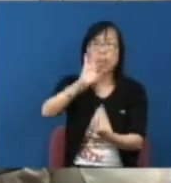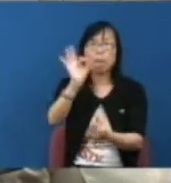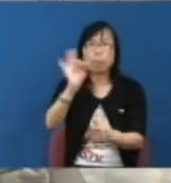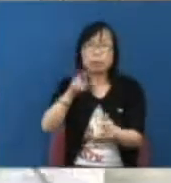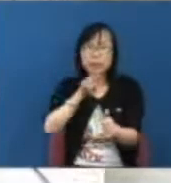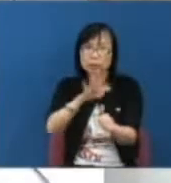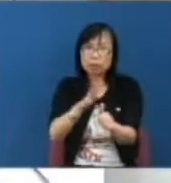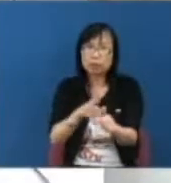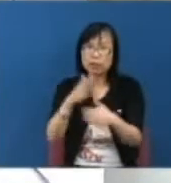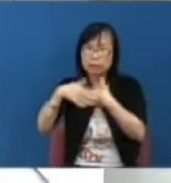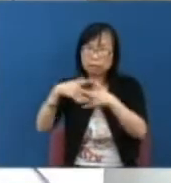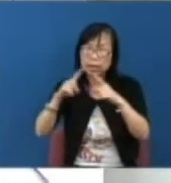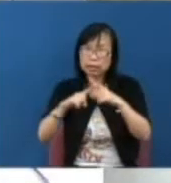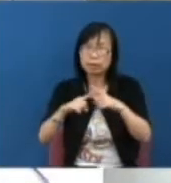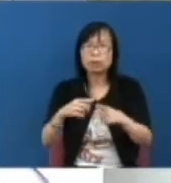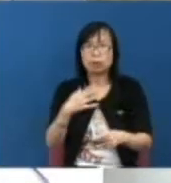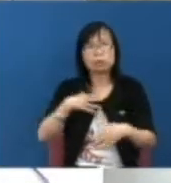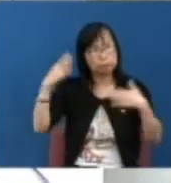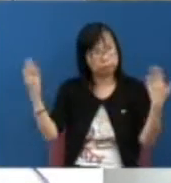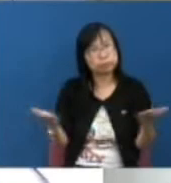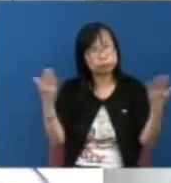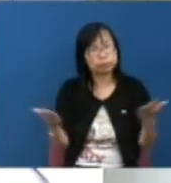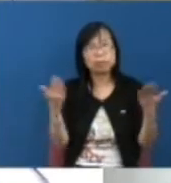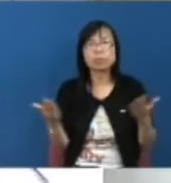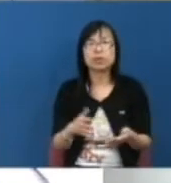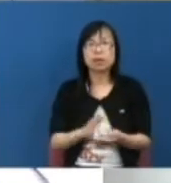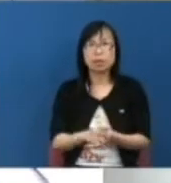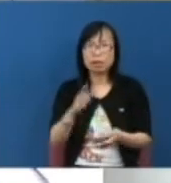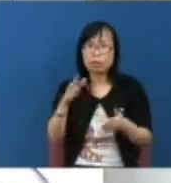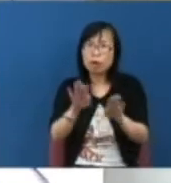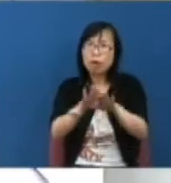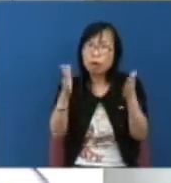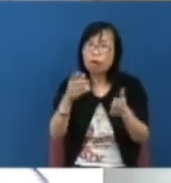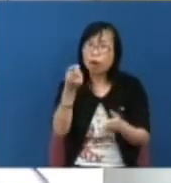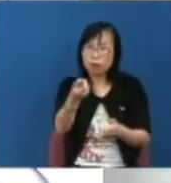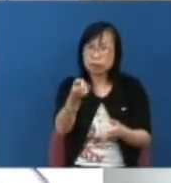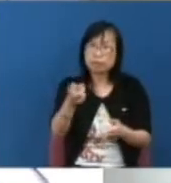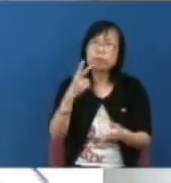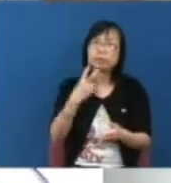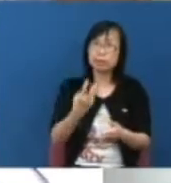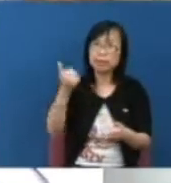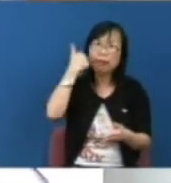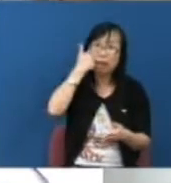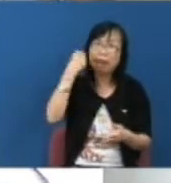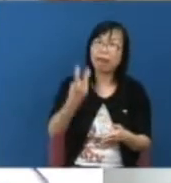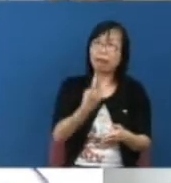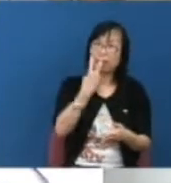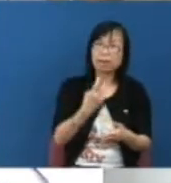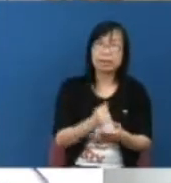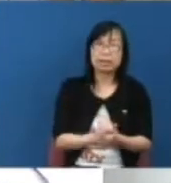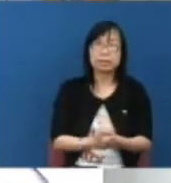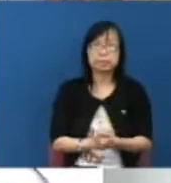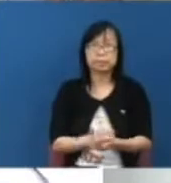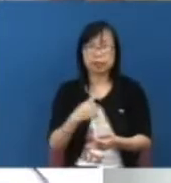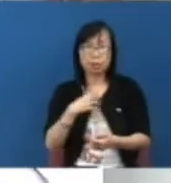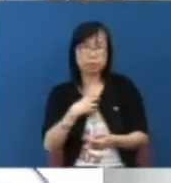人為原則底下，我哋應該係鼓勵，因為其實可能真係開少咗冷氣喎，用少咗電。 係啊， 即係問題就未必係一定嗱，即係